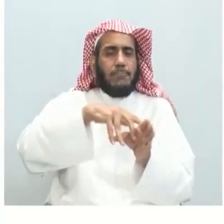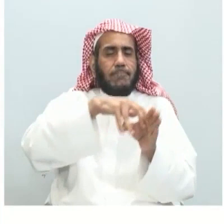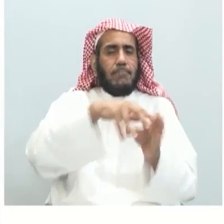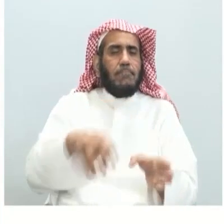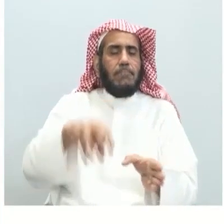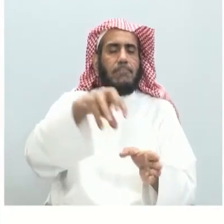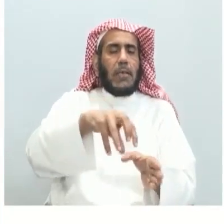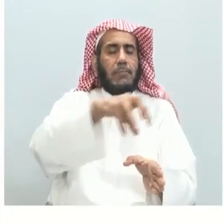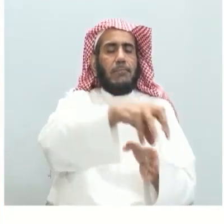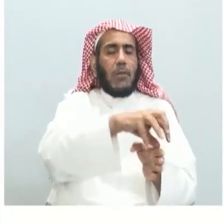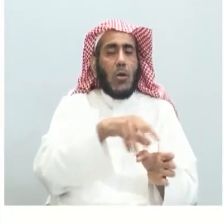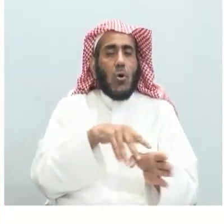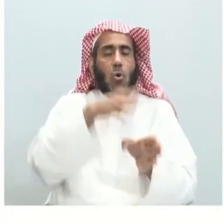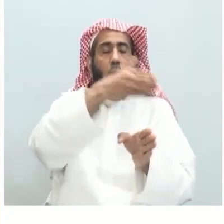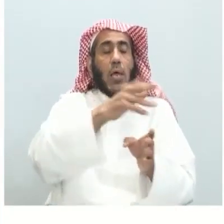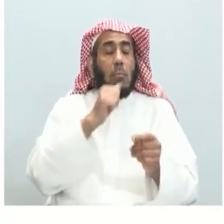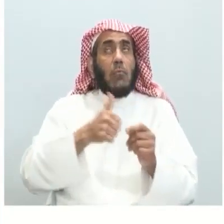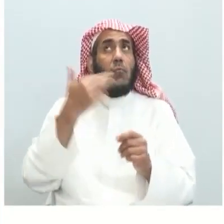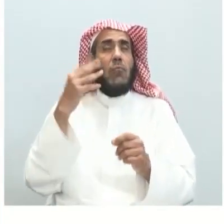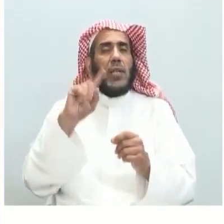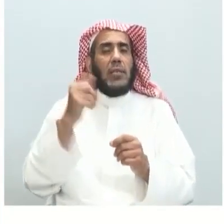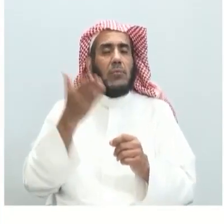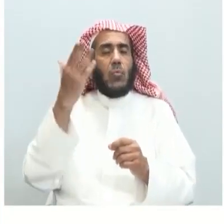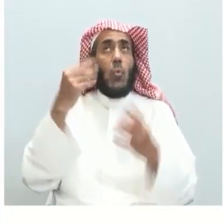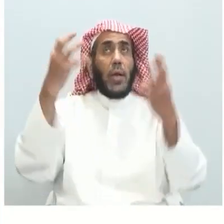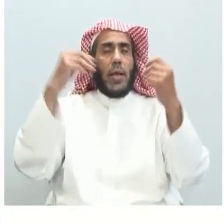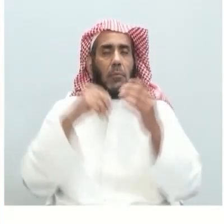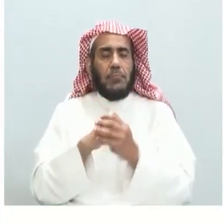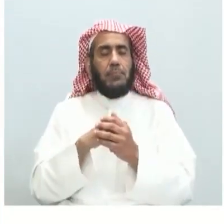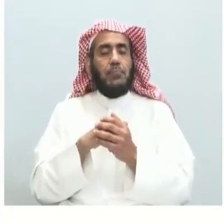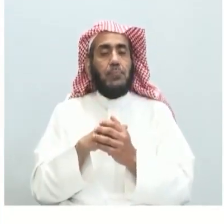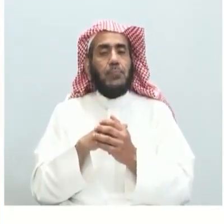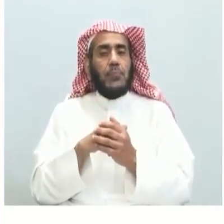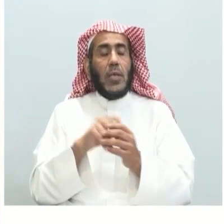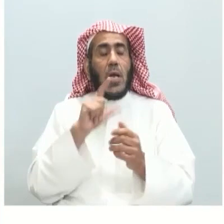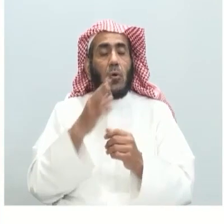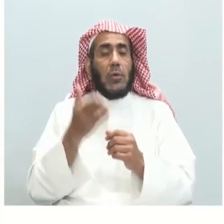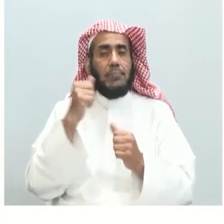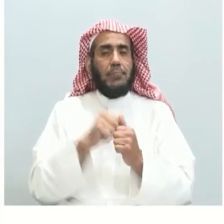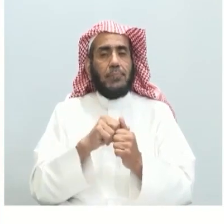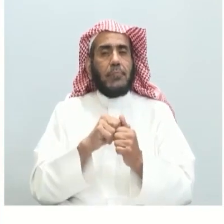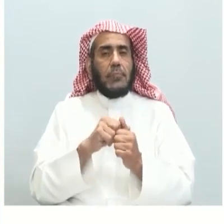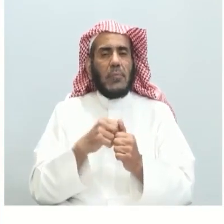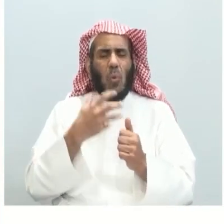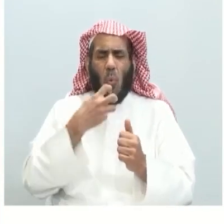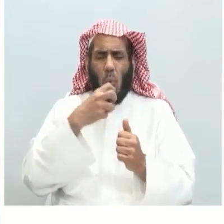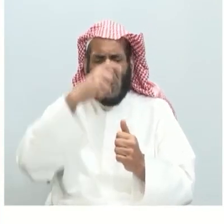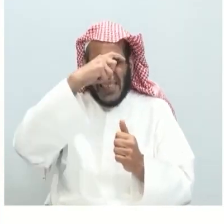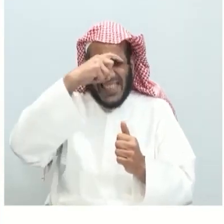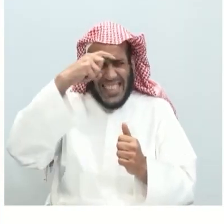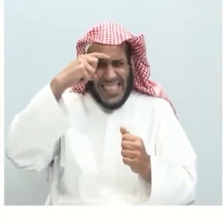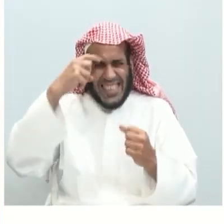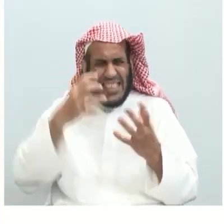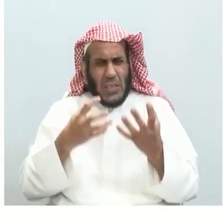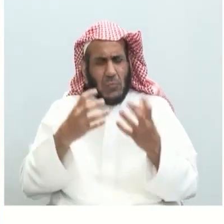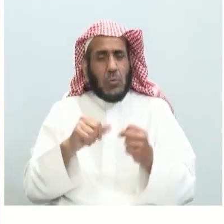مكان الى مكان وهذا من فضل الله تعالى ونعمه قوله تعالى بشق الانفس ما المراد